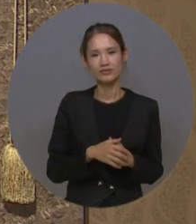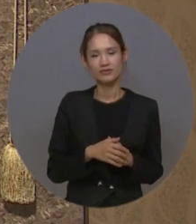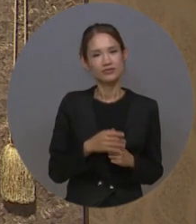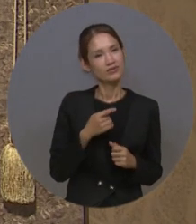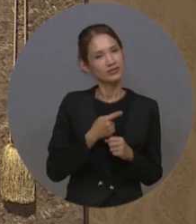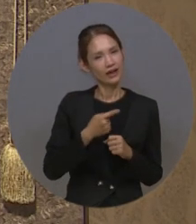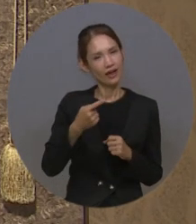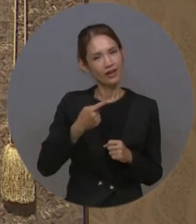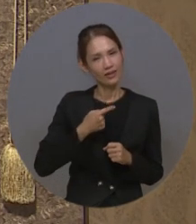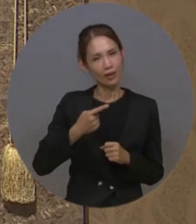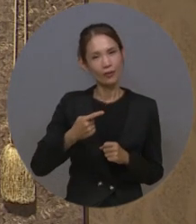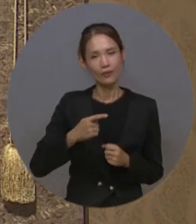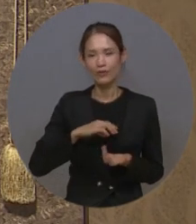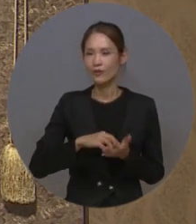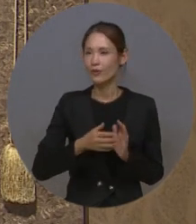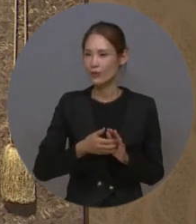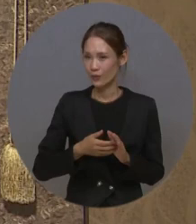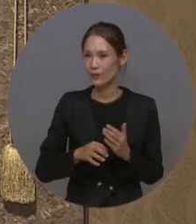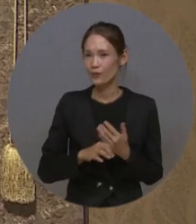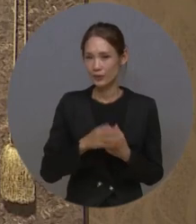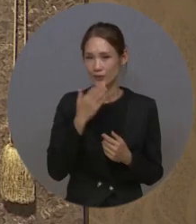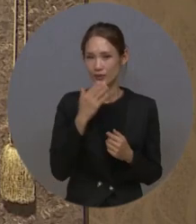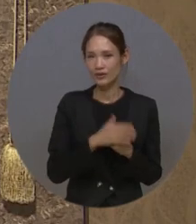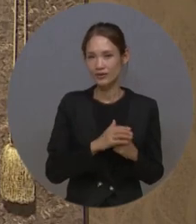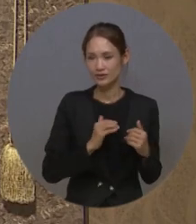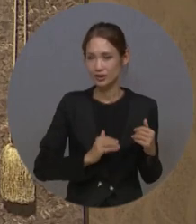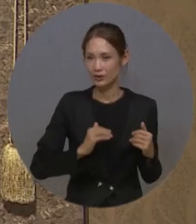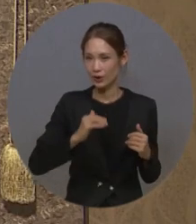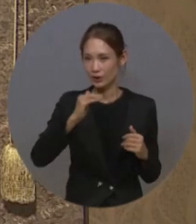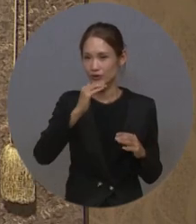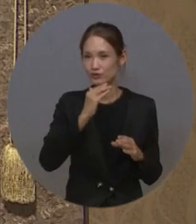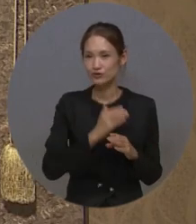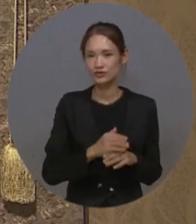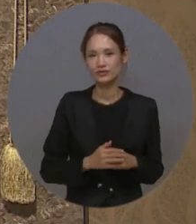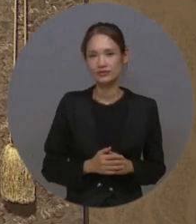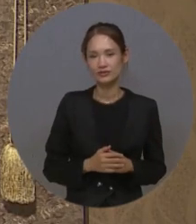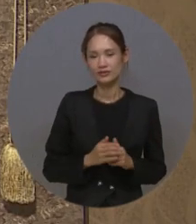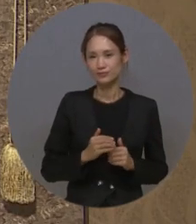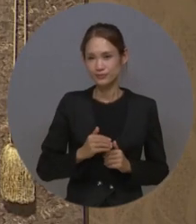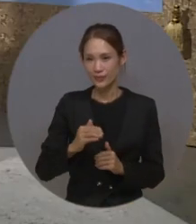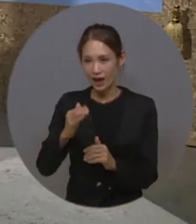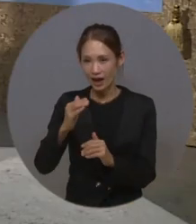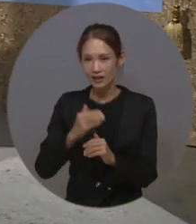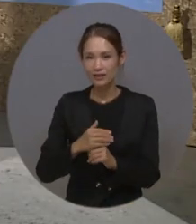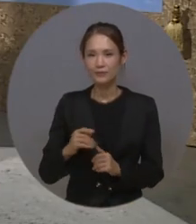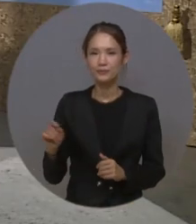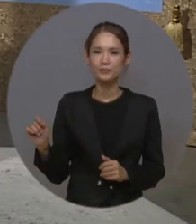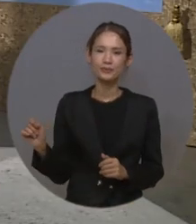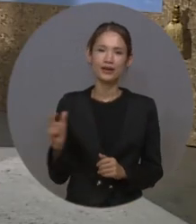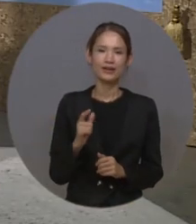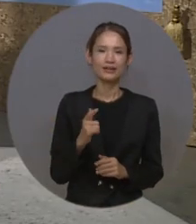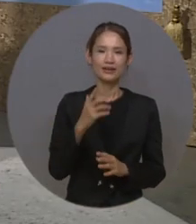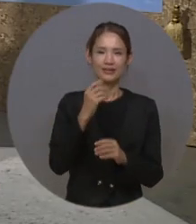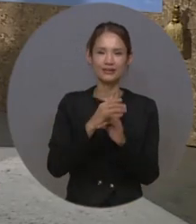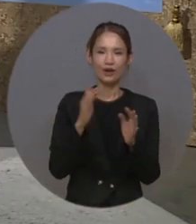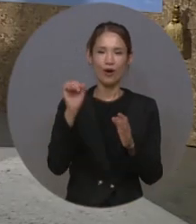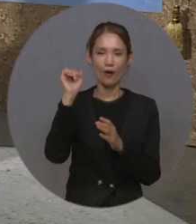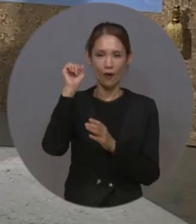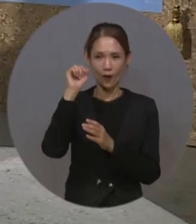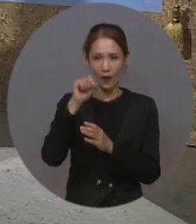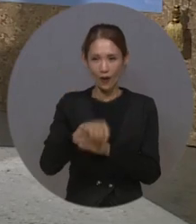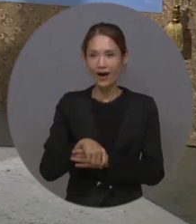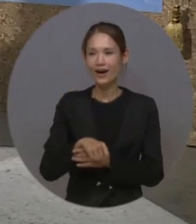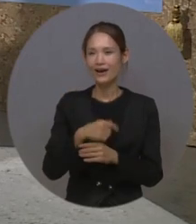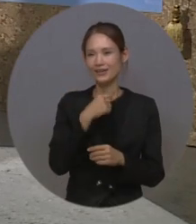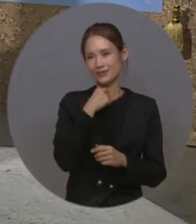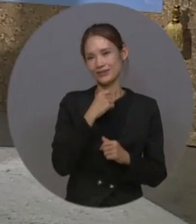있겠네요. 내년이면 가능하지 않을까. 지금 그거 절차도 진행하고 예, 있는데 예. 아우 네. 하루 빨리 빠른 시일 내에 효과가